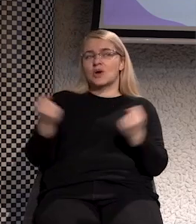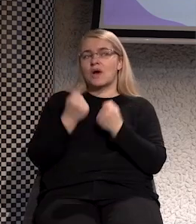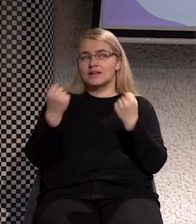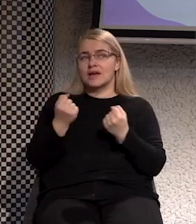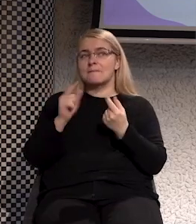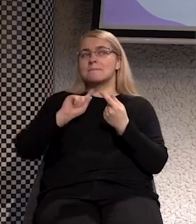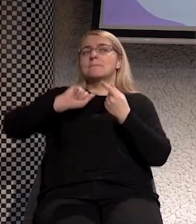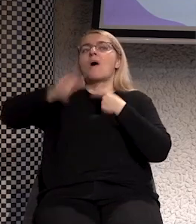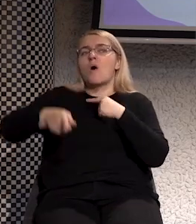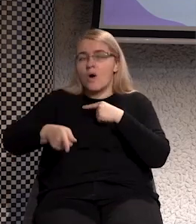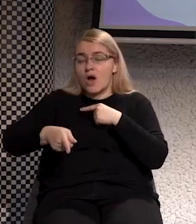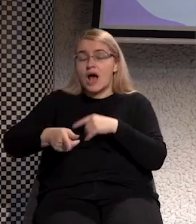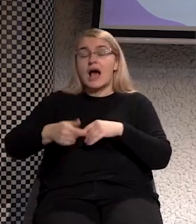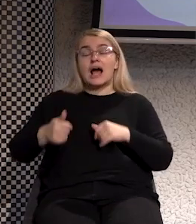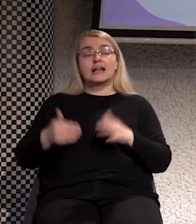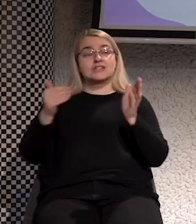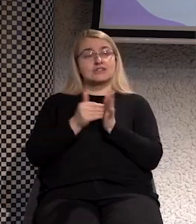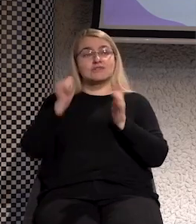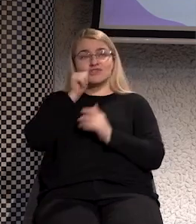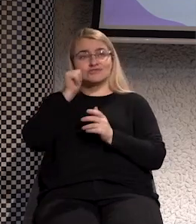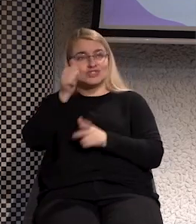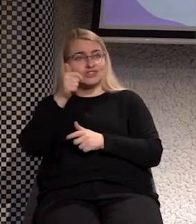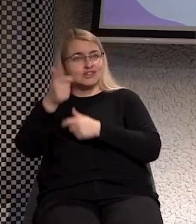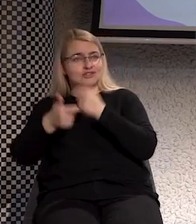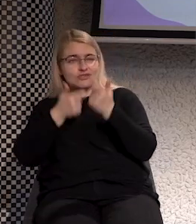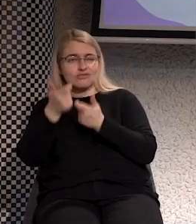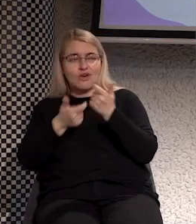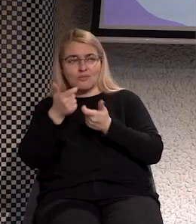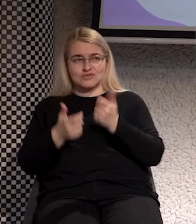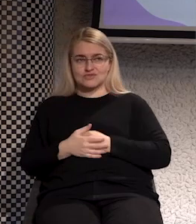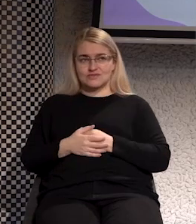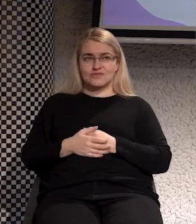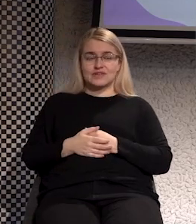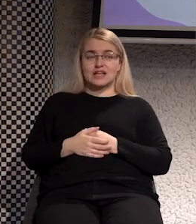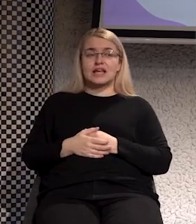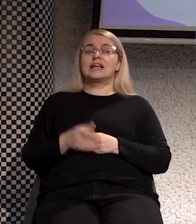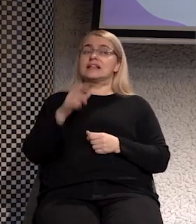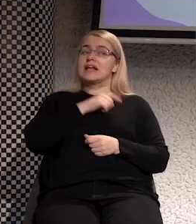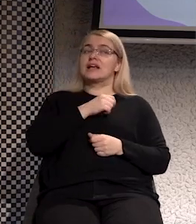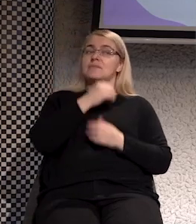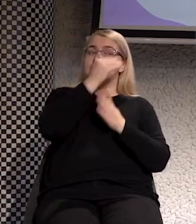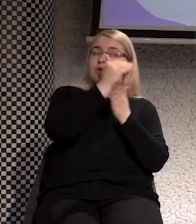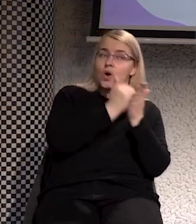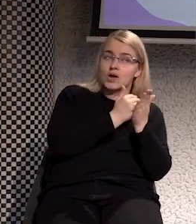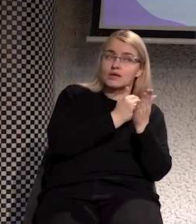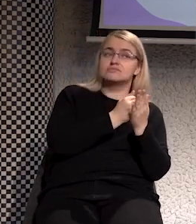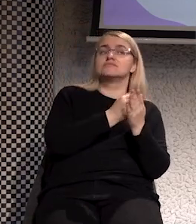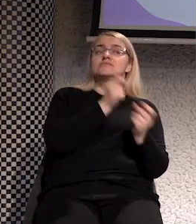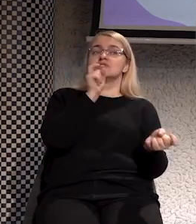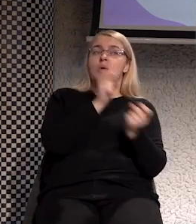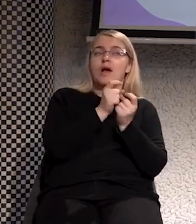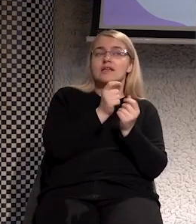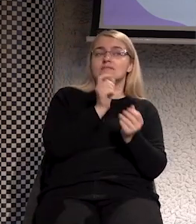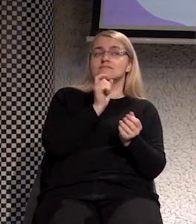z kontraktem, ale żeby na bieżąco rozmawiać i takie programy profilaktyczne do obu, właściwie do całości społeczności szkolnej, już od najmłodszych lat one są i one